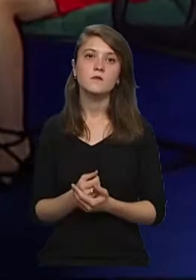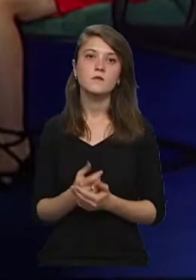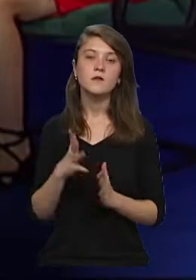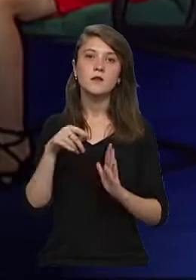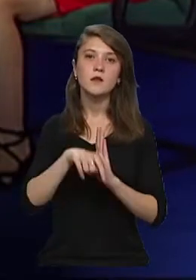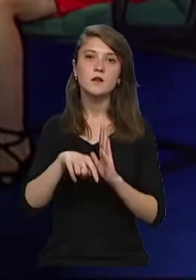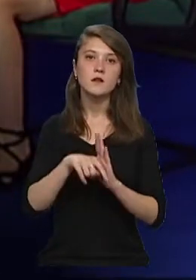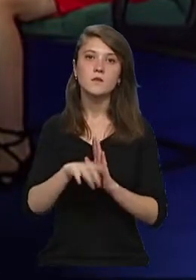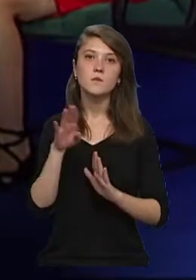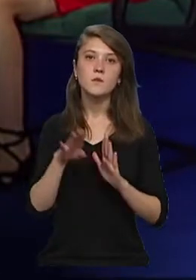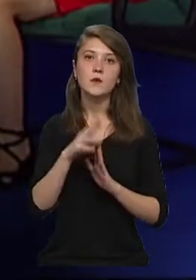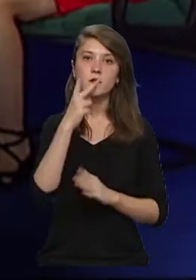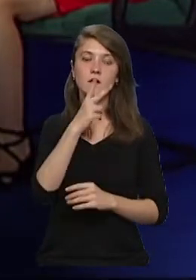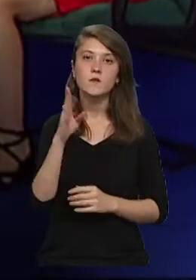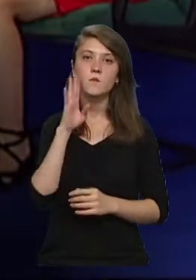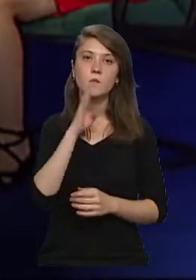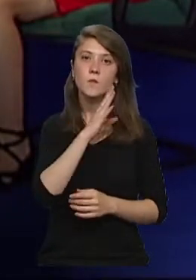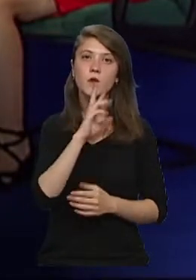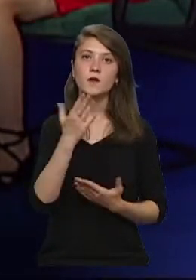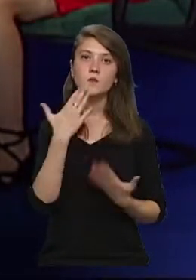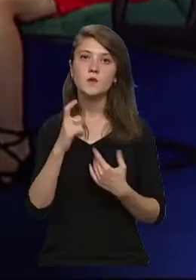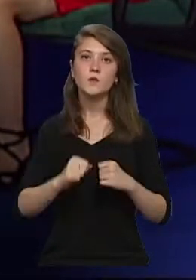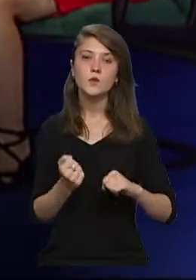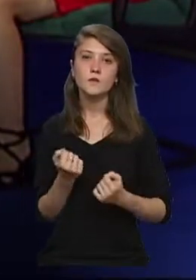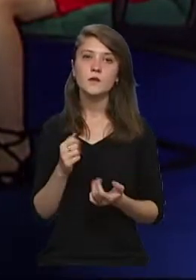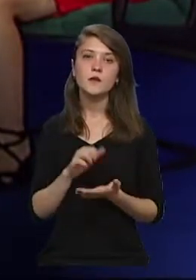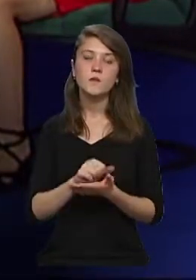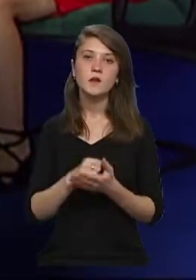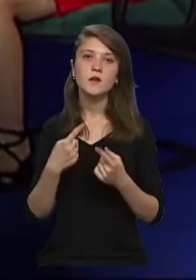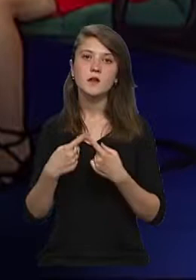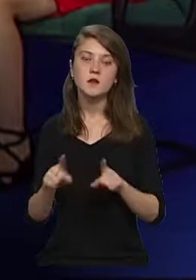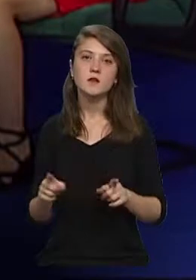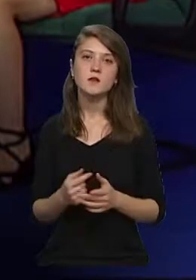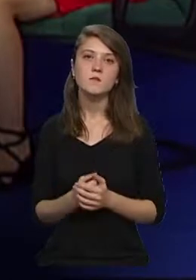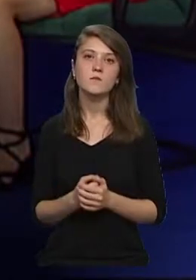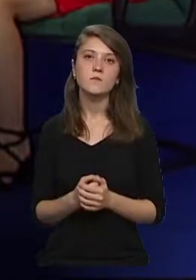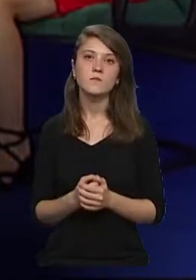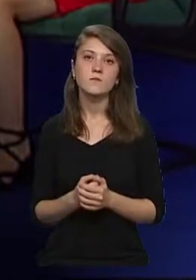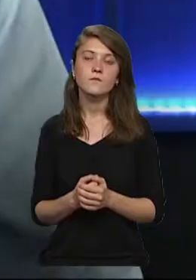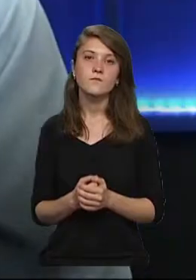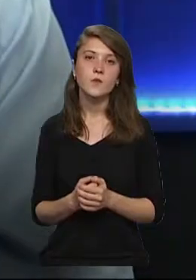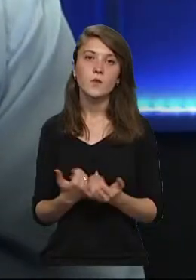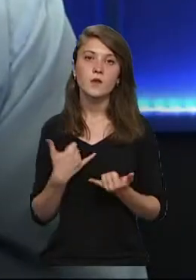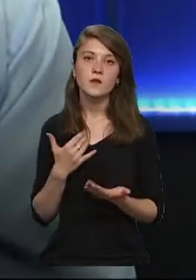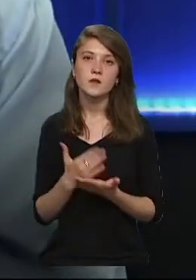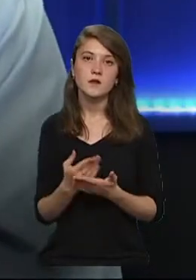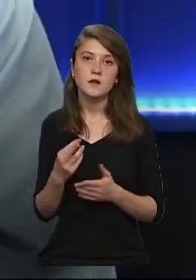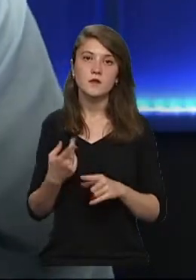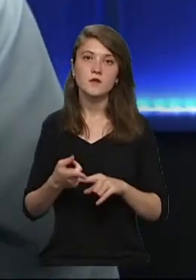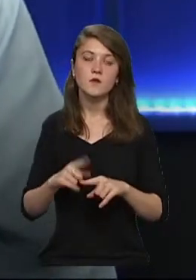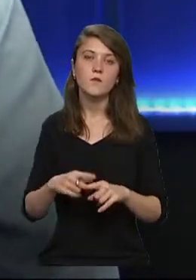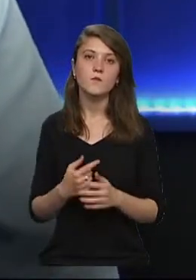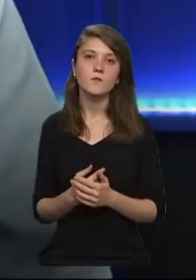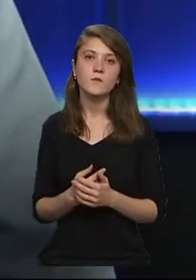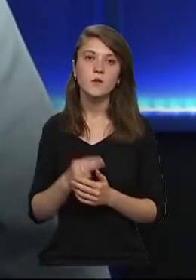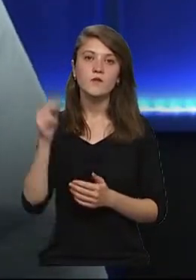всередині під наглядом мами, яка спілкується з подругами, займається іншими якимись. У нас для цього є ресурс. У нас є сьогодні у нас